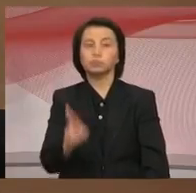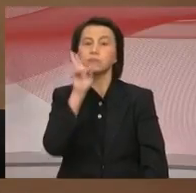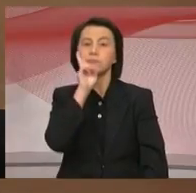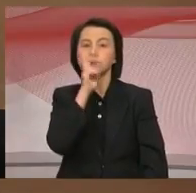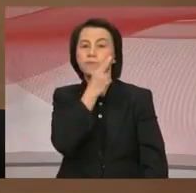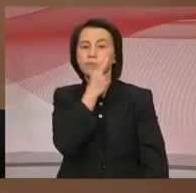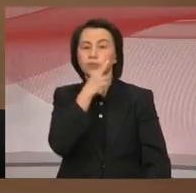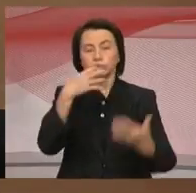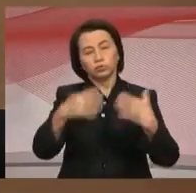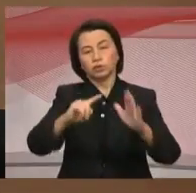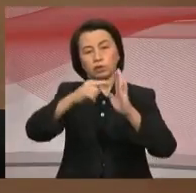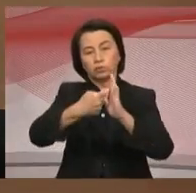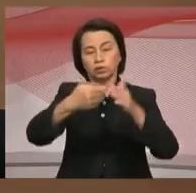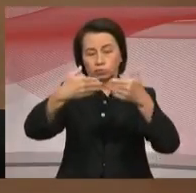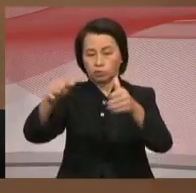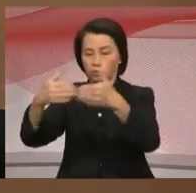Restoran-restoran mula dibuka.